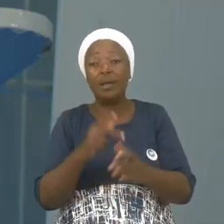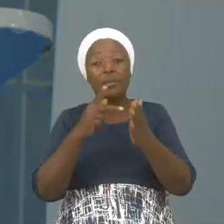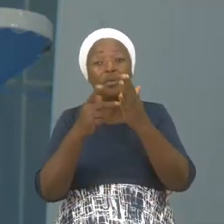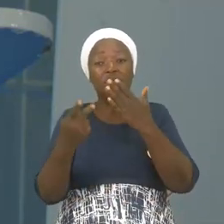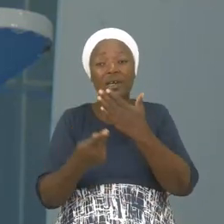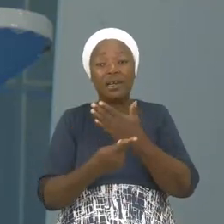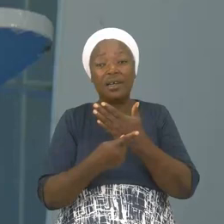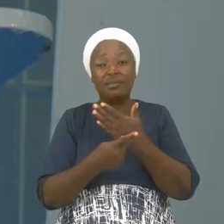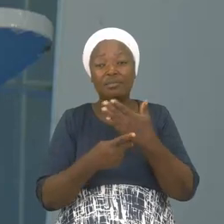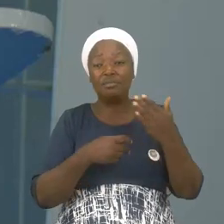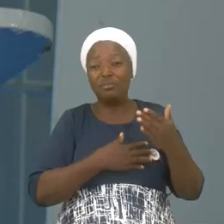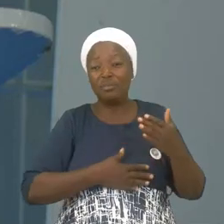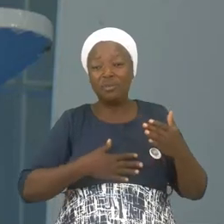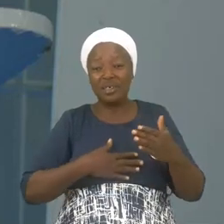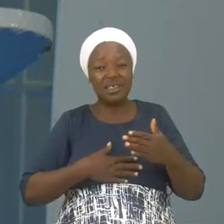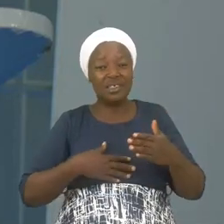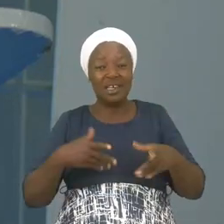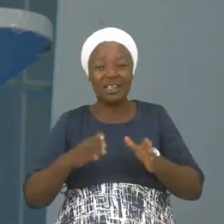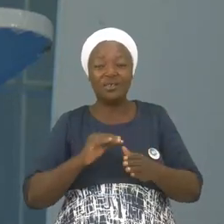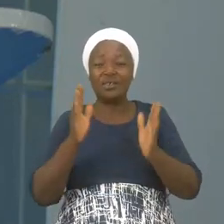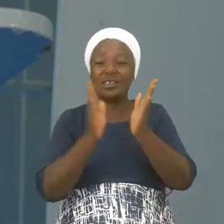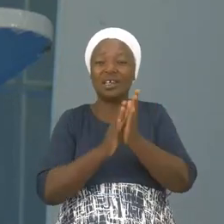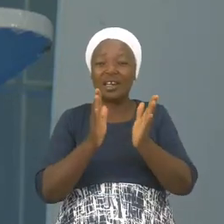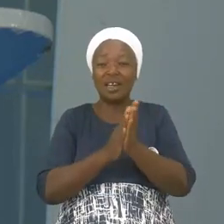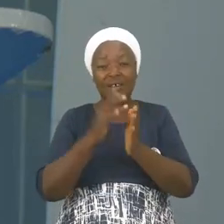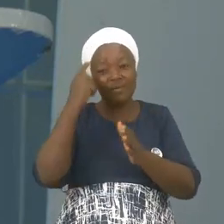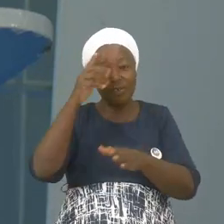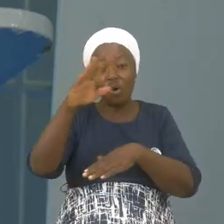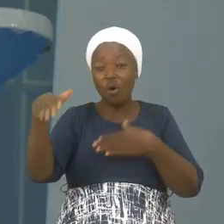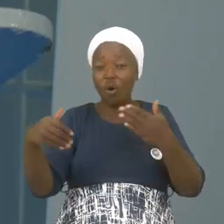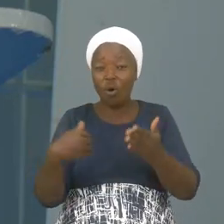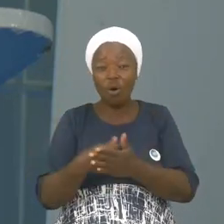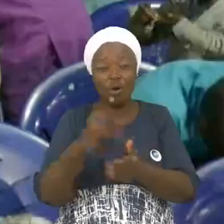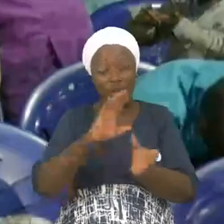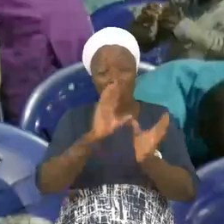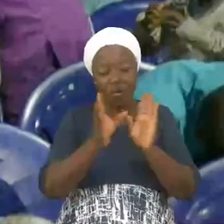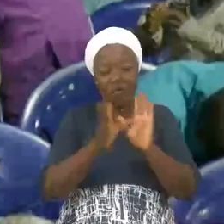Il y aura un rallye de la nouvelle année spéciale pour tous nos convertis.